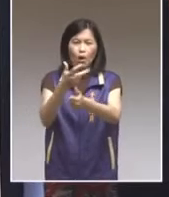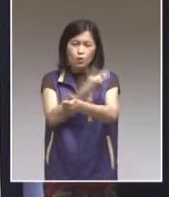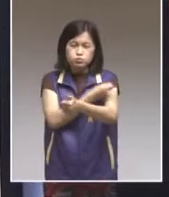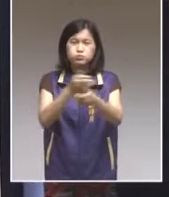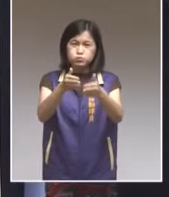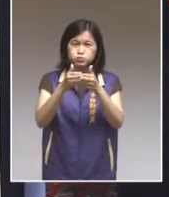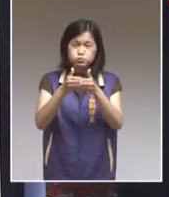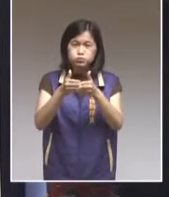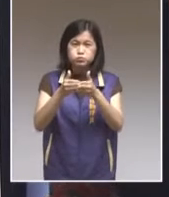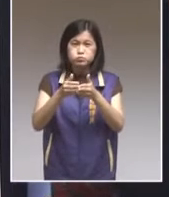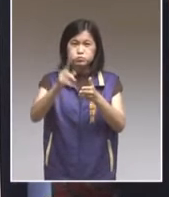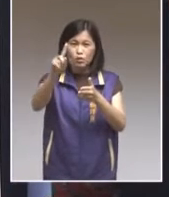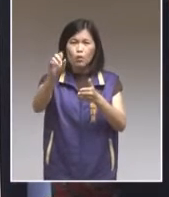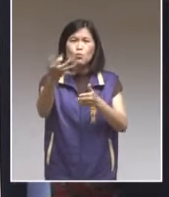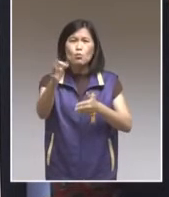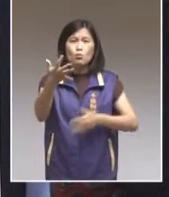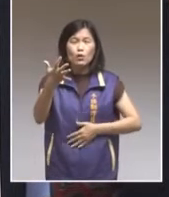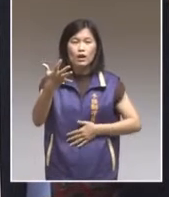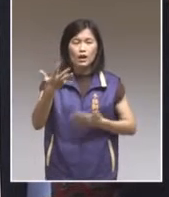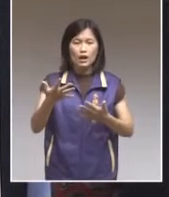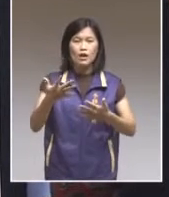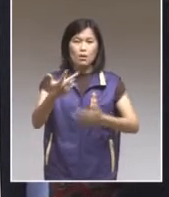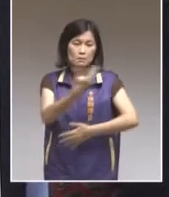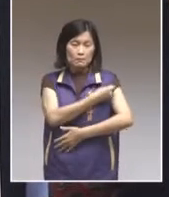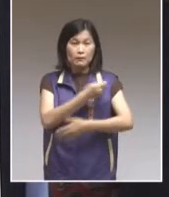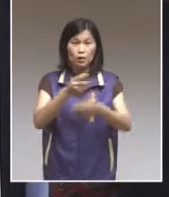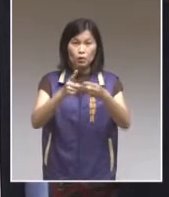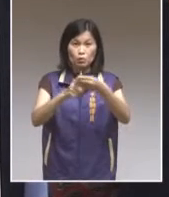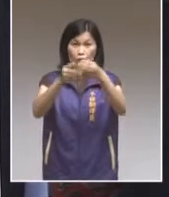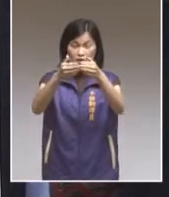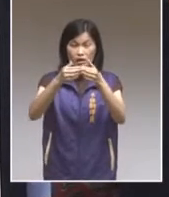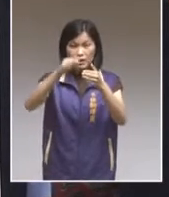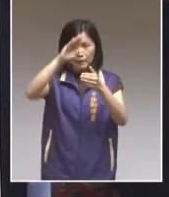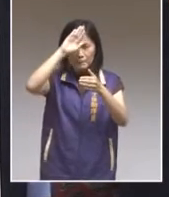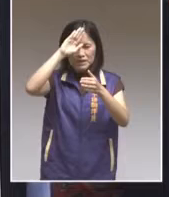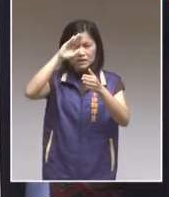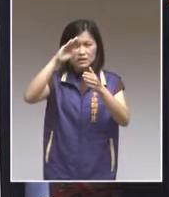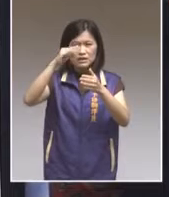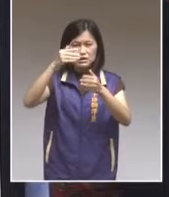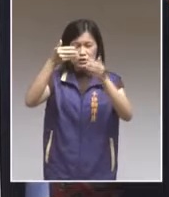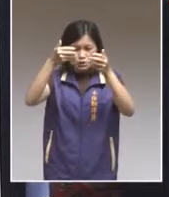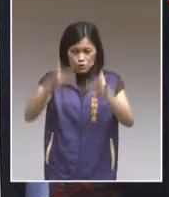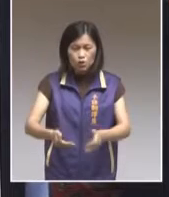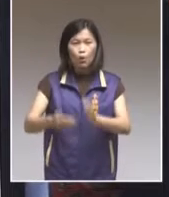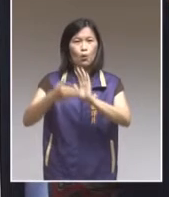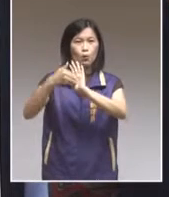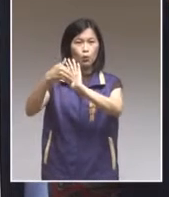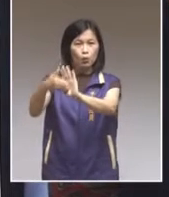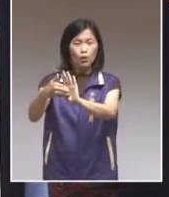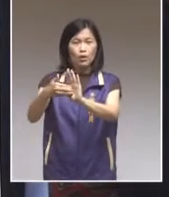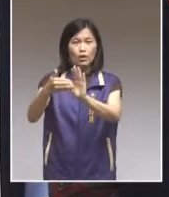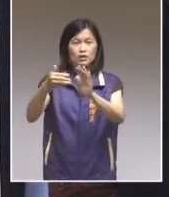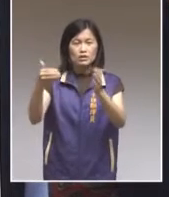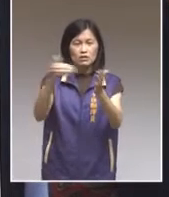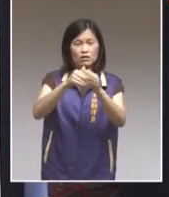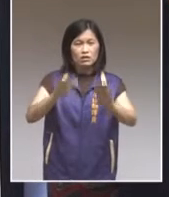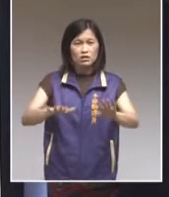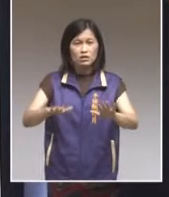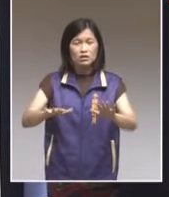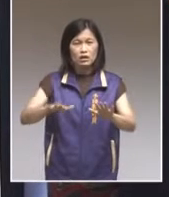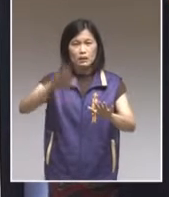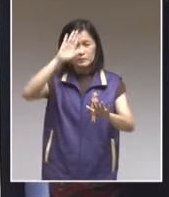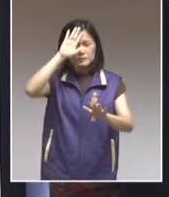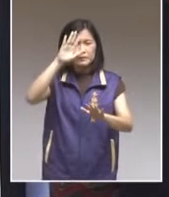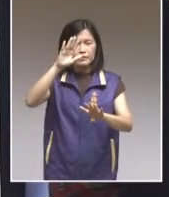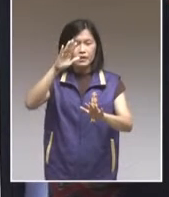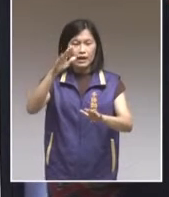打的原因，就是说我们打疫苗主要是预防重症。那到目前为止，疫苗打了之